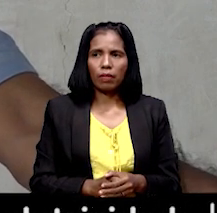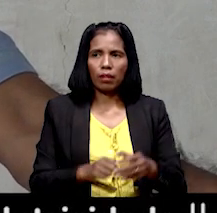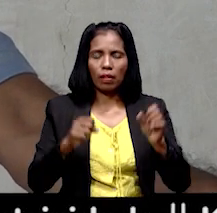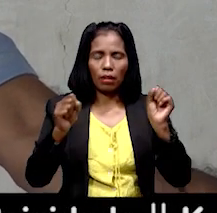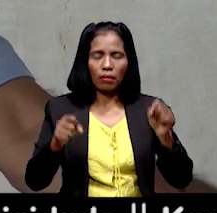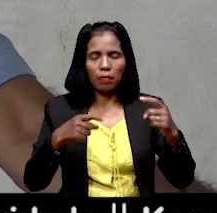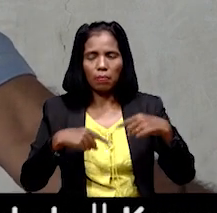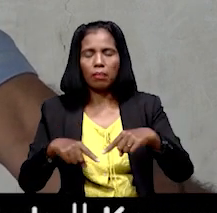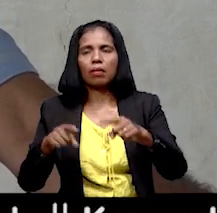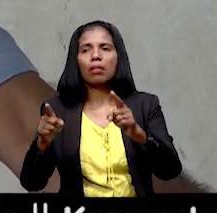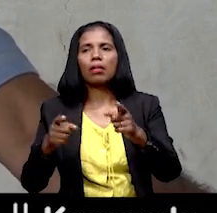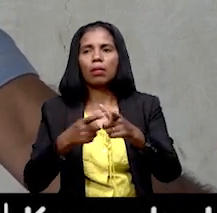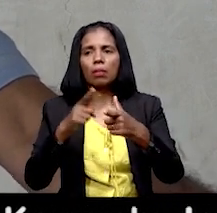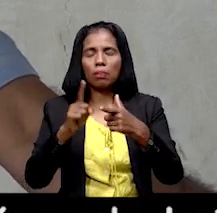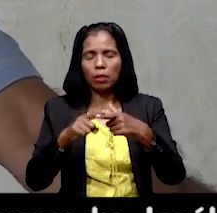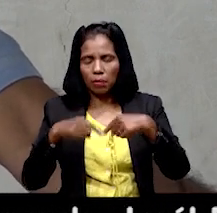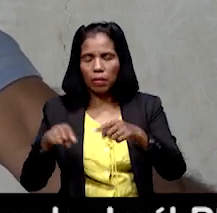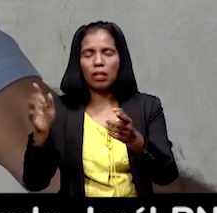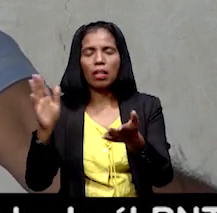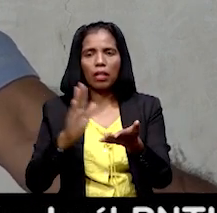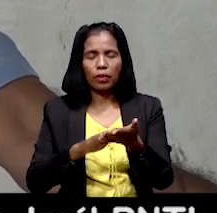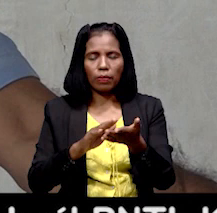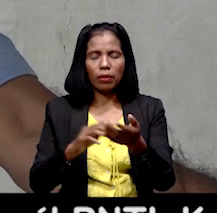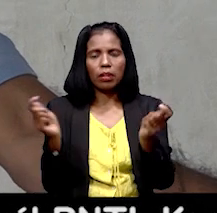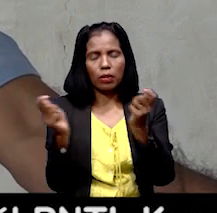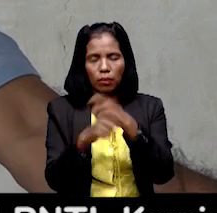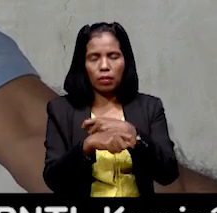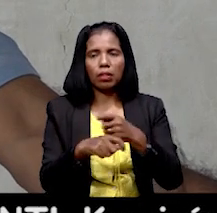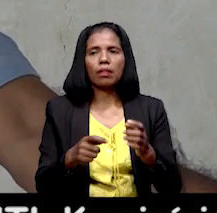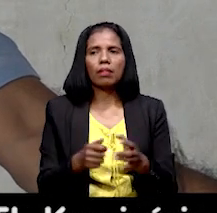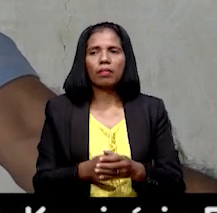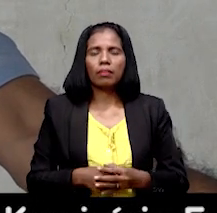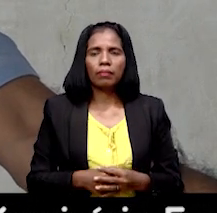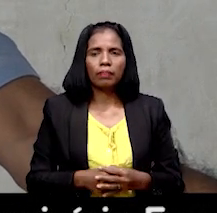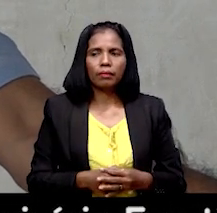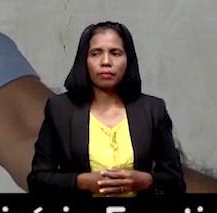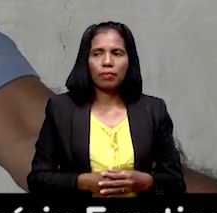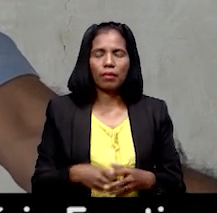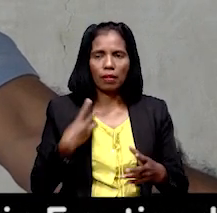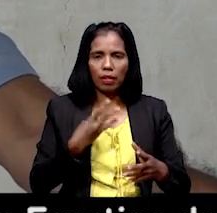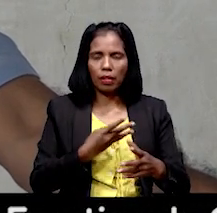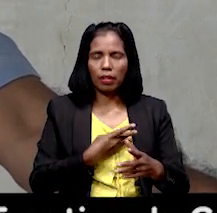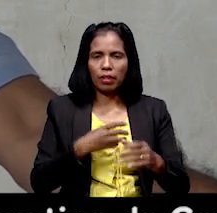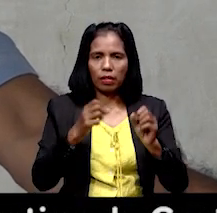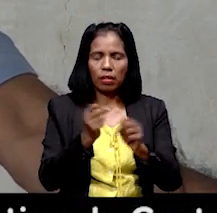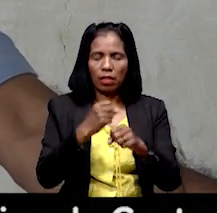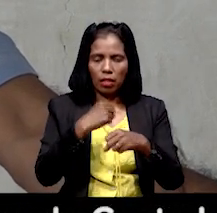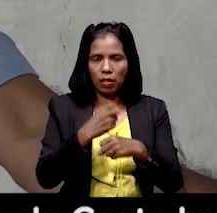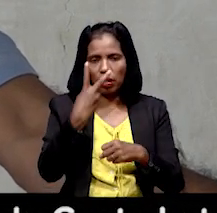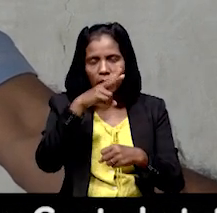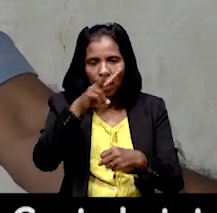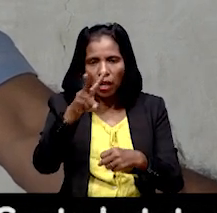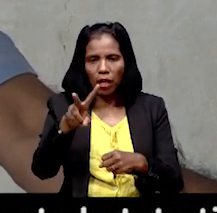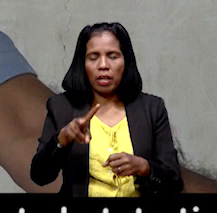iya mai da posisi mai to eskola sira muda modifika ba sana itu ida nema si ita sehala operasaan per hari hari